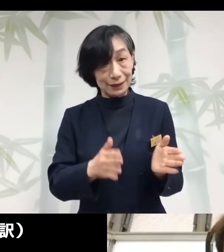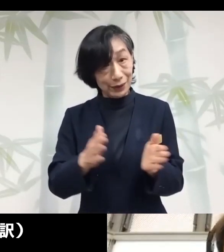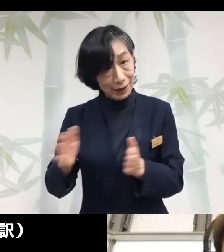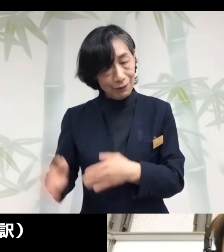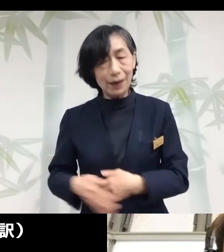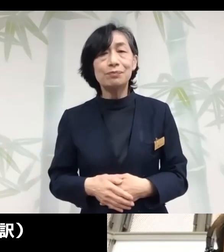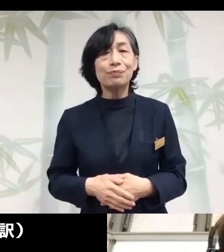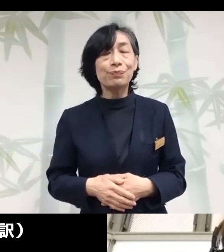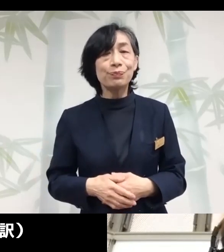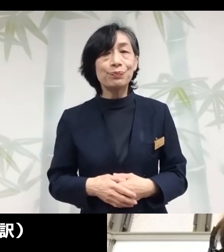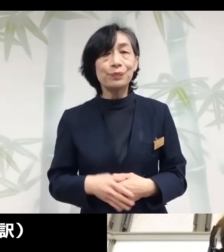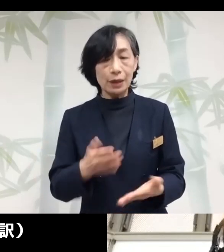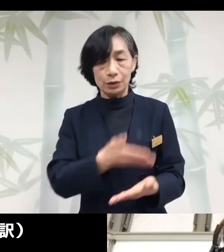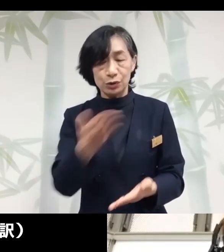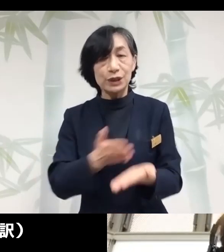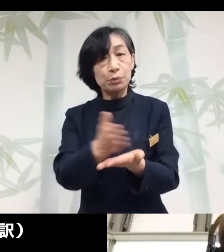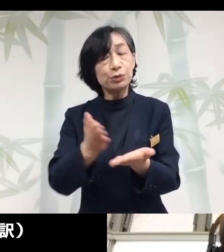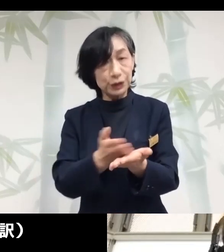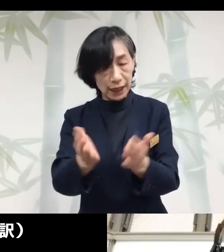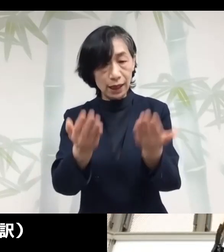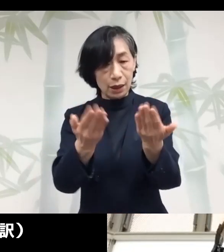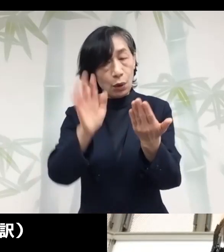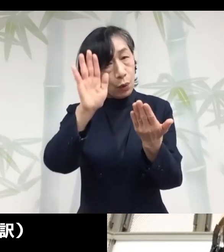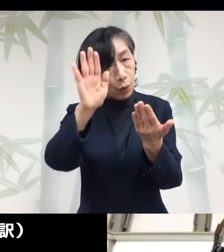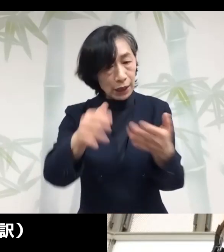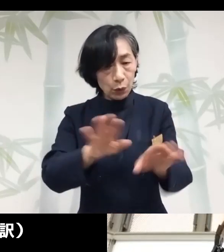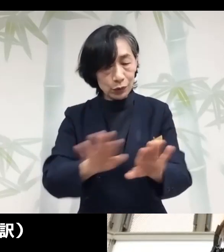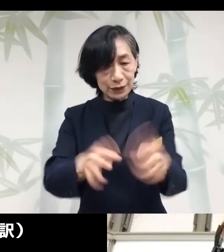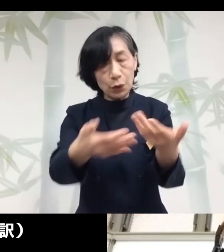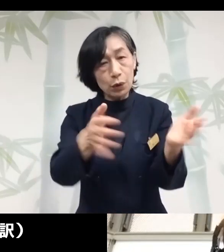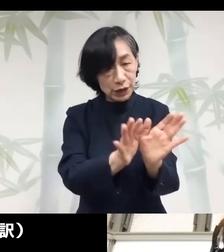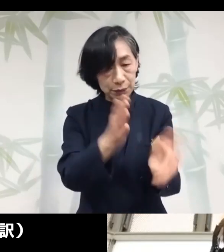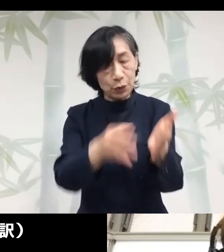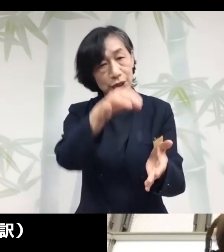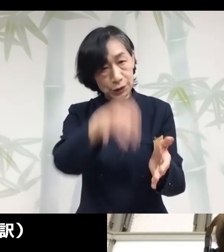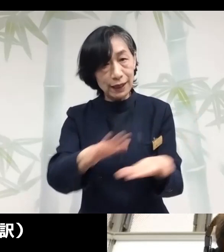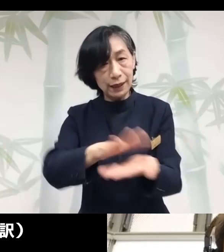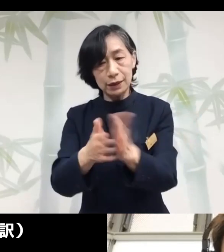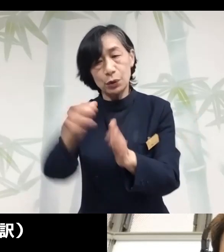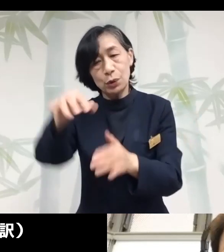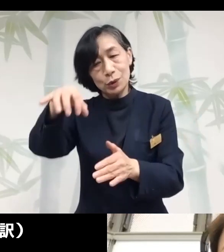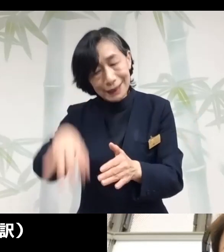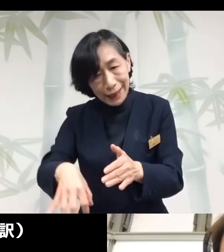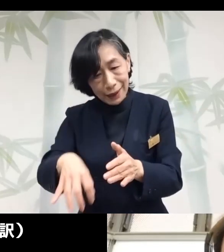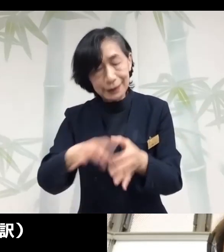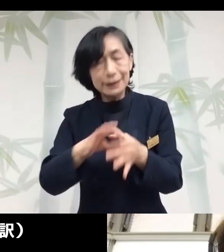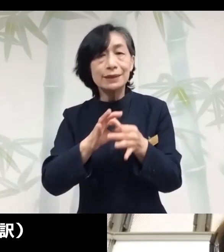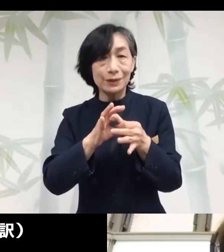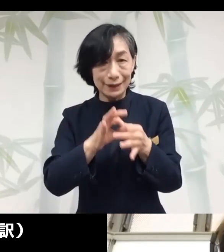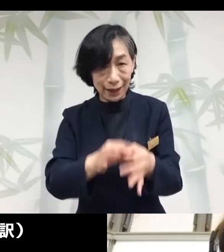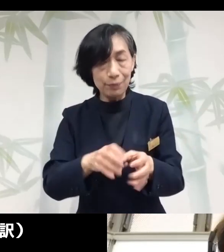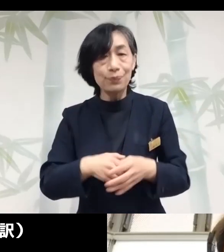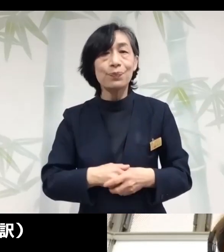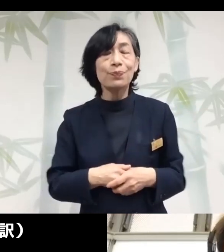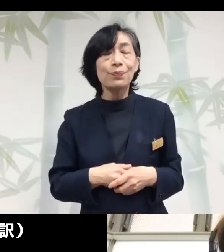の分野、放課後児童クラブ、保育園、幼稚園に行きたいと思います。